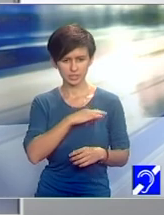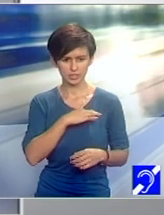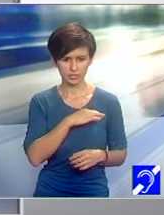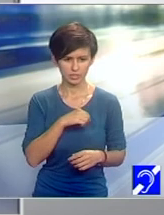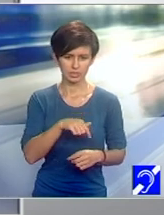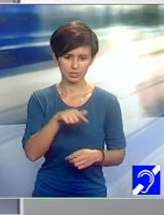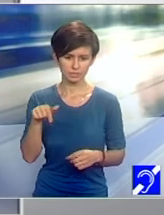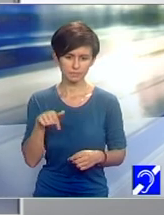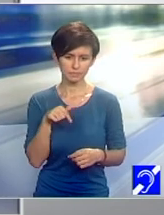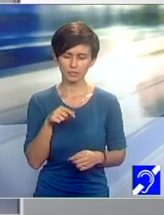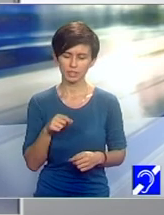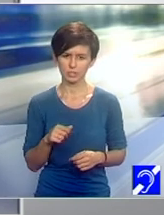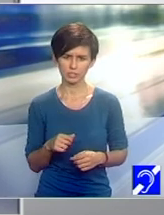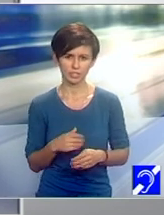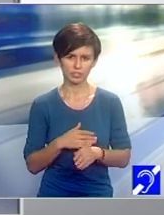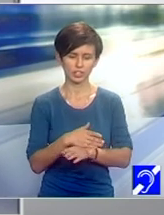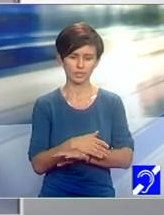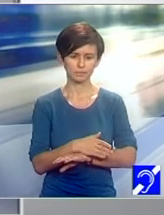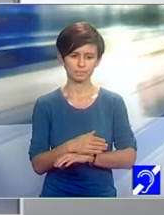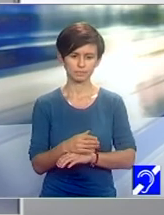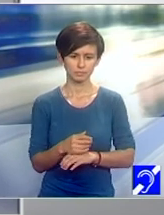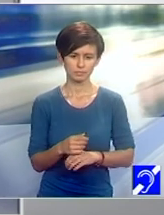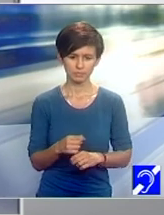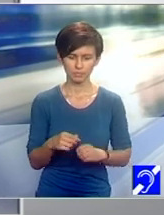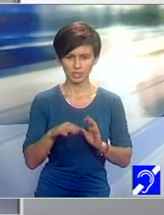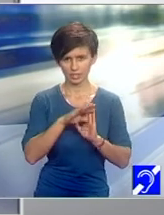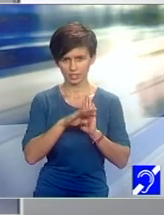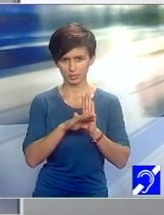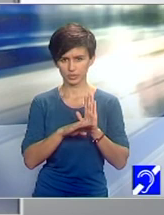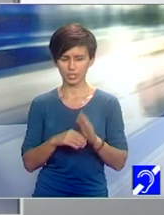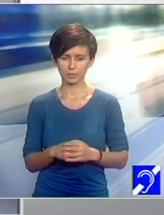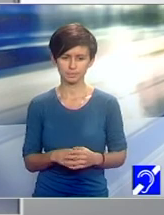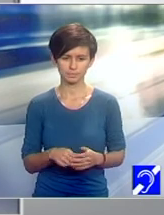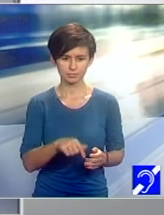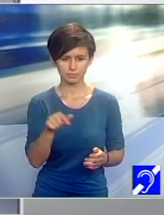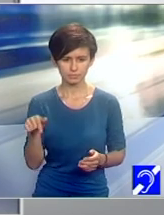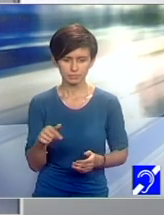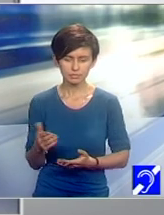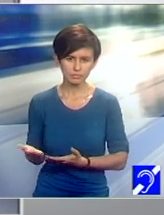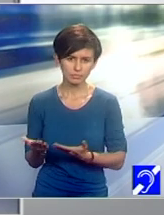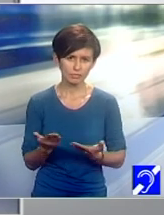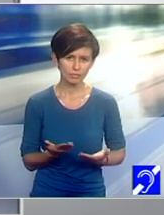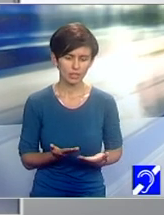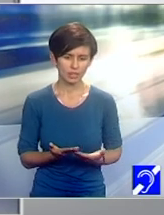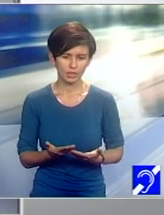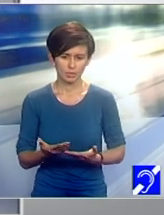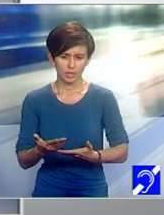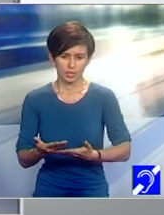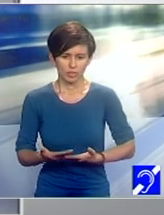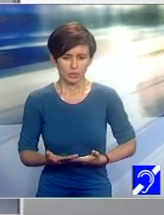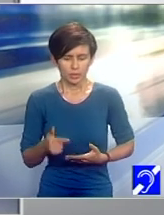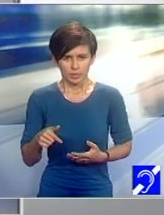leneveală, așa că o să primim acești profesori din străinătate. Și pe lângă acesta avem